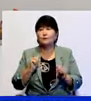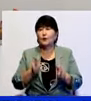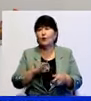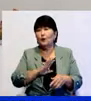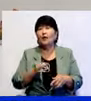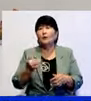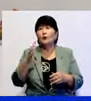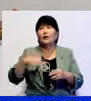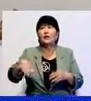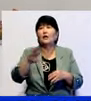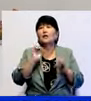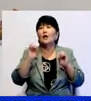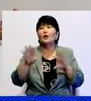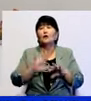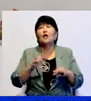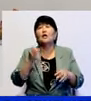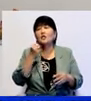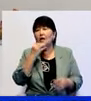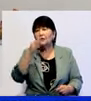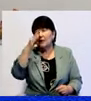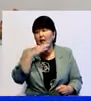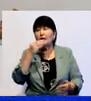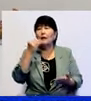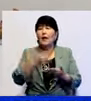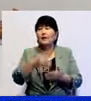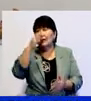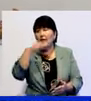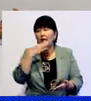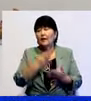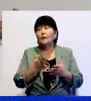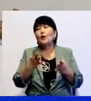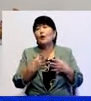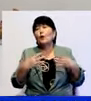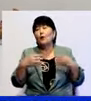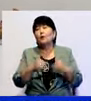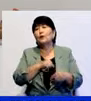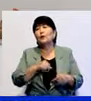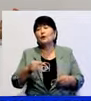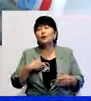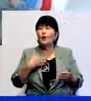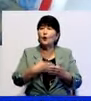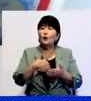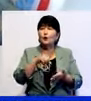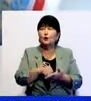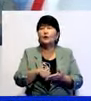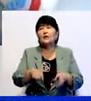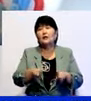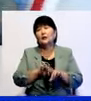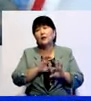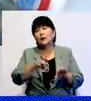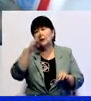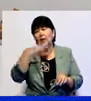Бүкіл елге құм шашу дұрыс емес. Жақсы әкелер бар, ардақты әкелер бар. Отбасына өзінің үлесін қосып атқан өнегелі